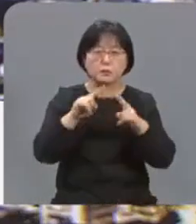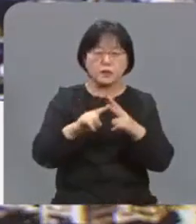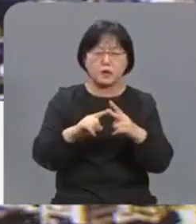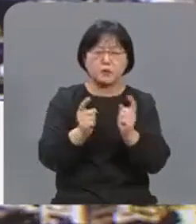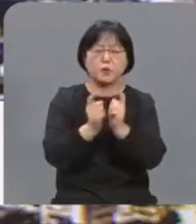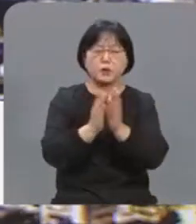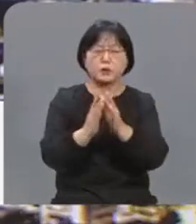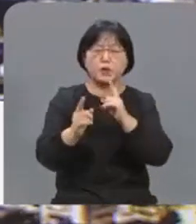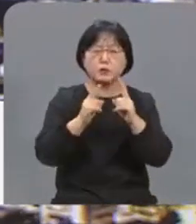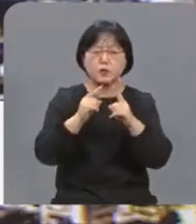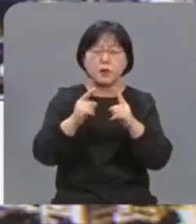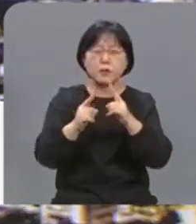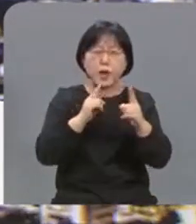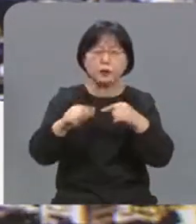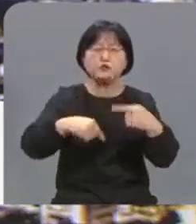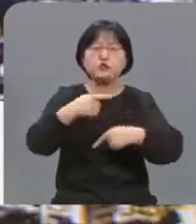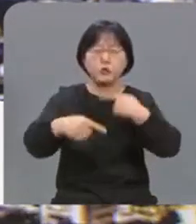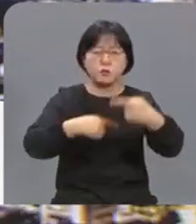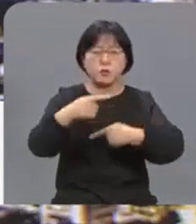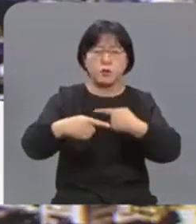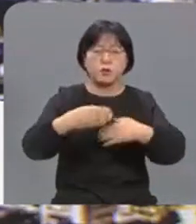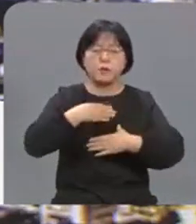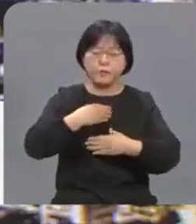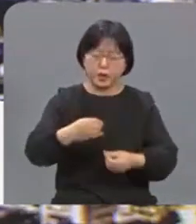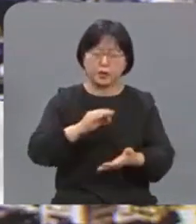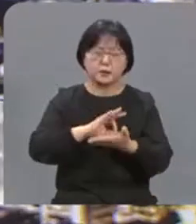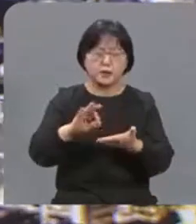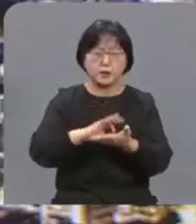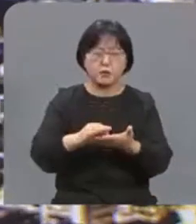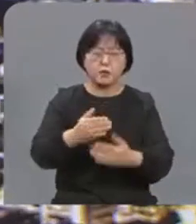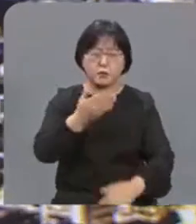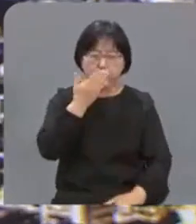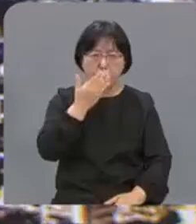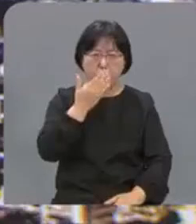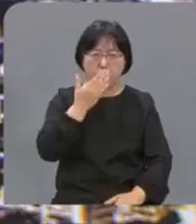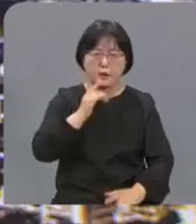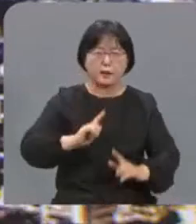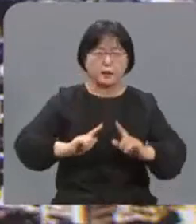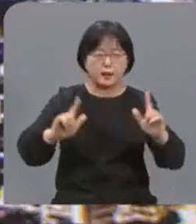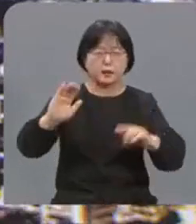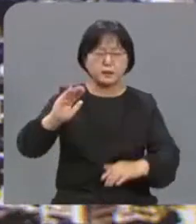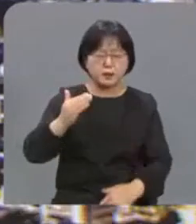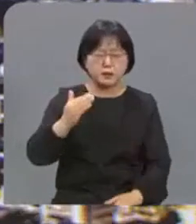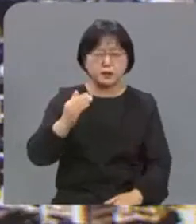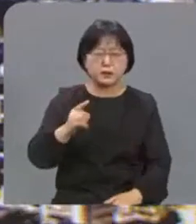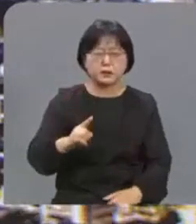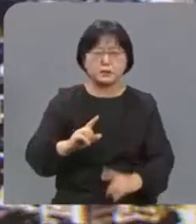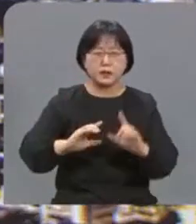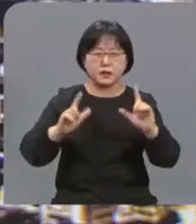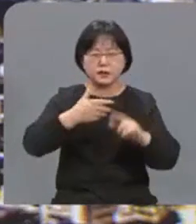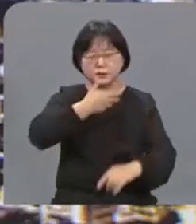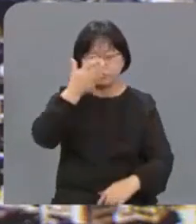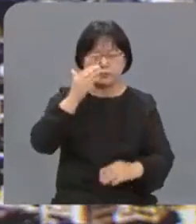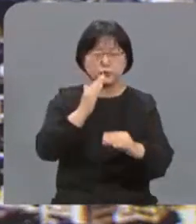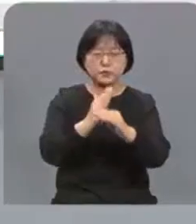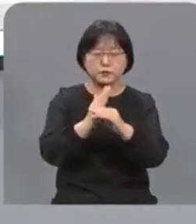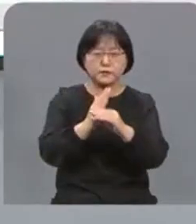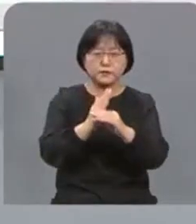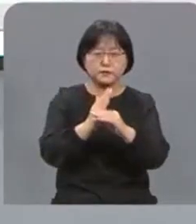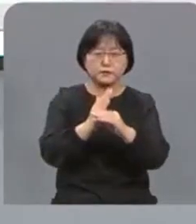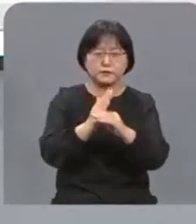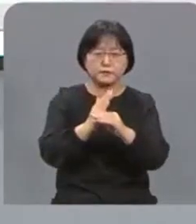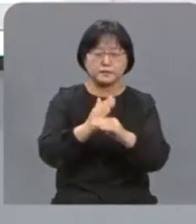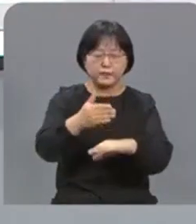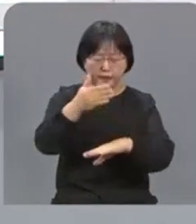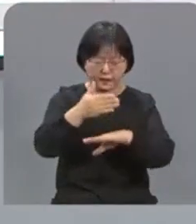본인들의 언어인 수어를 정말 편안하게 사용할 수 있는 그날이 오지 않을까. 저는 그날을 꿈꾸고 있습니다. 좋은 말씀